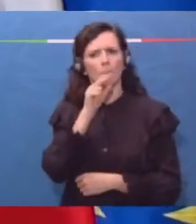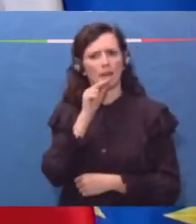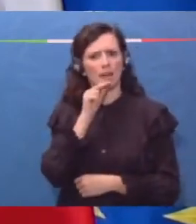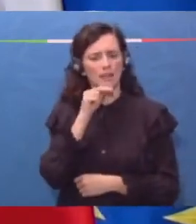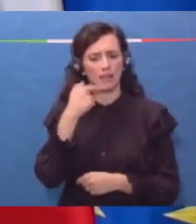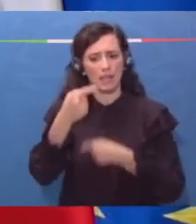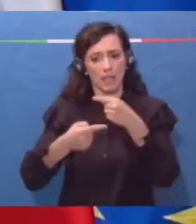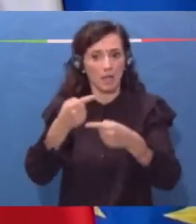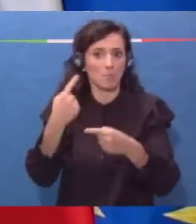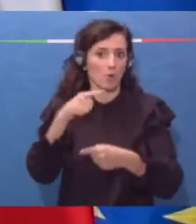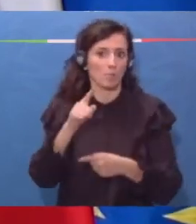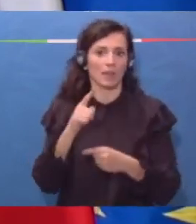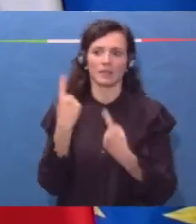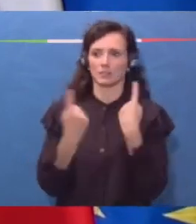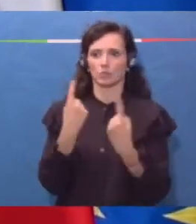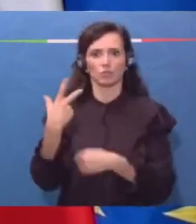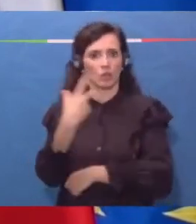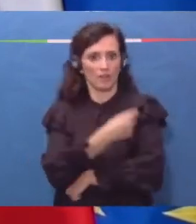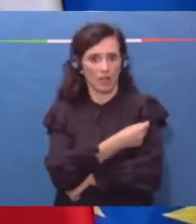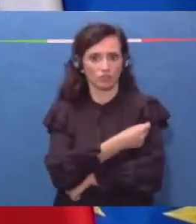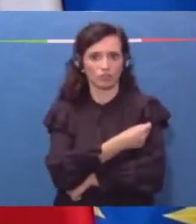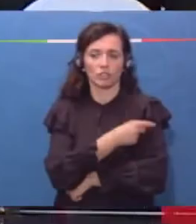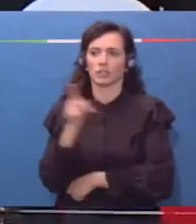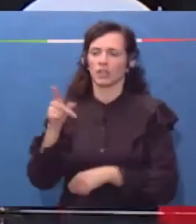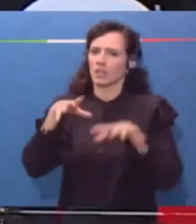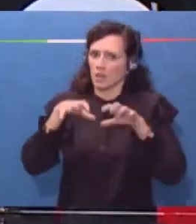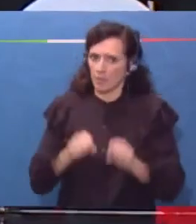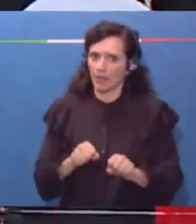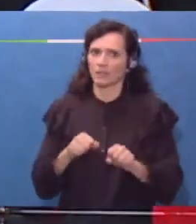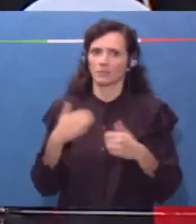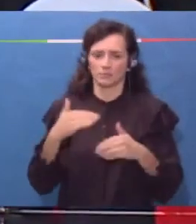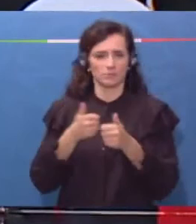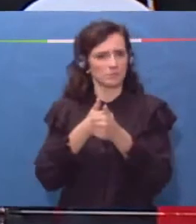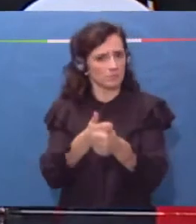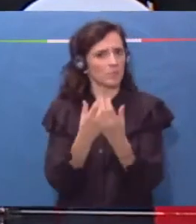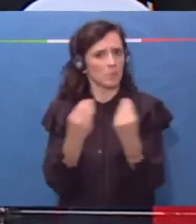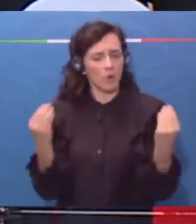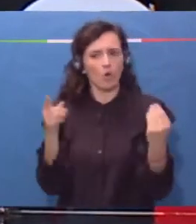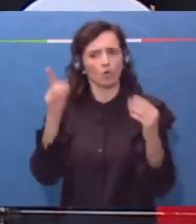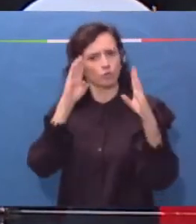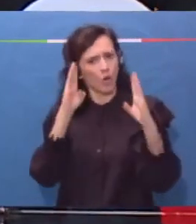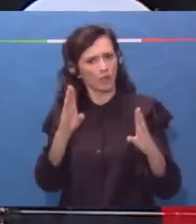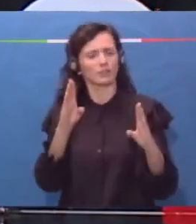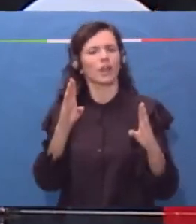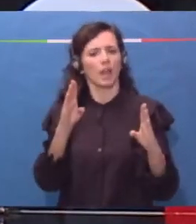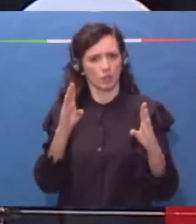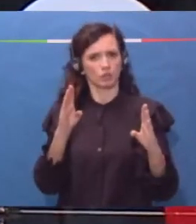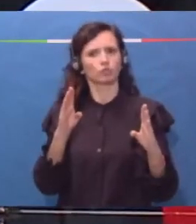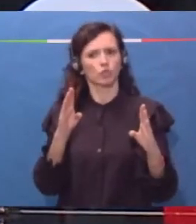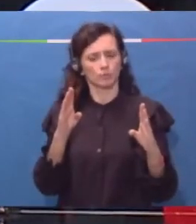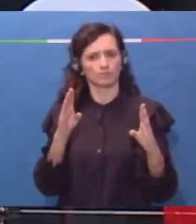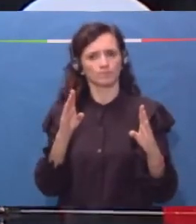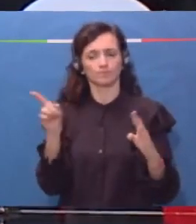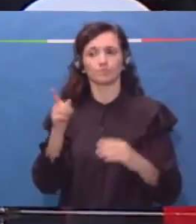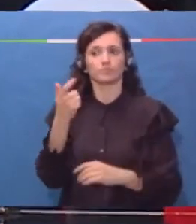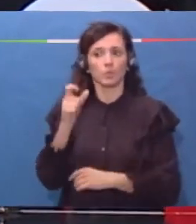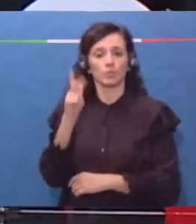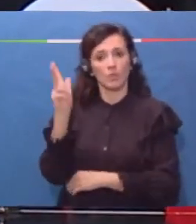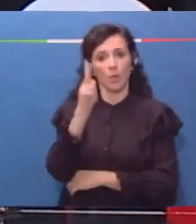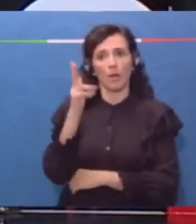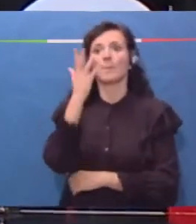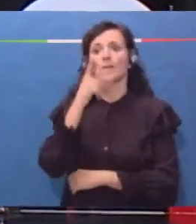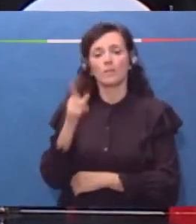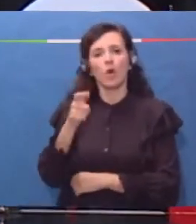dei vaccini, su cui è fortemente impegnato e attento affinché i paesi più poveri